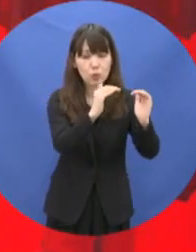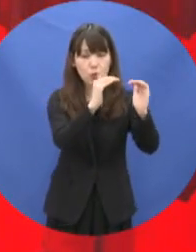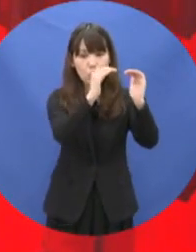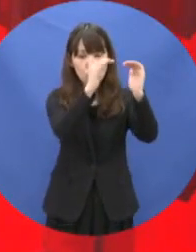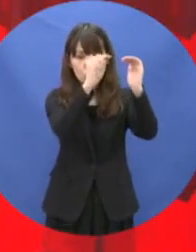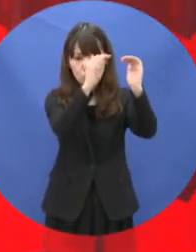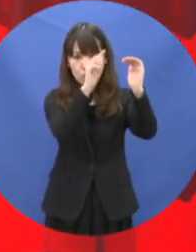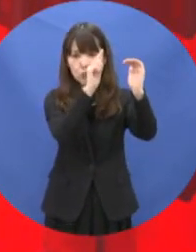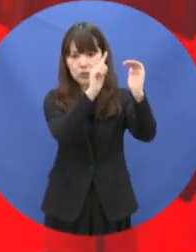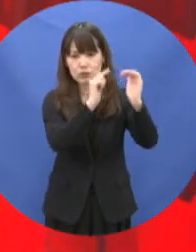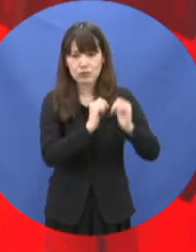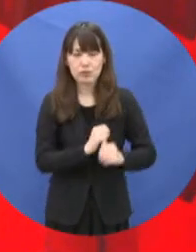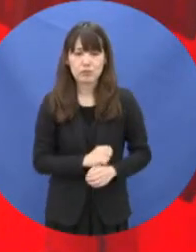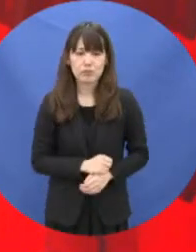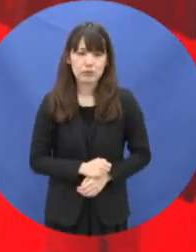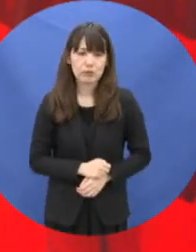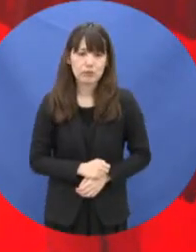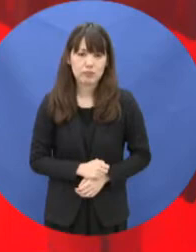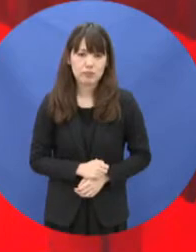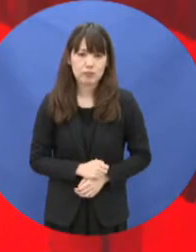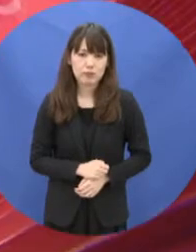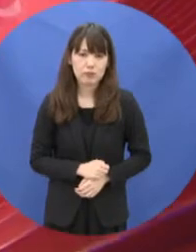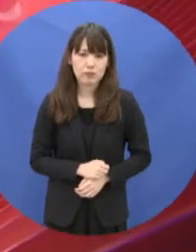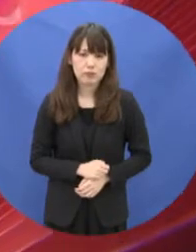化していく作りになっています。